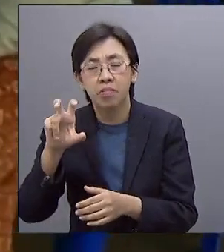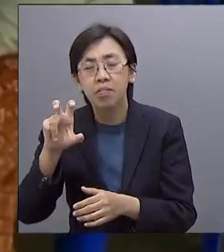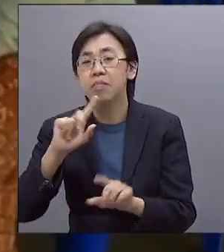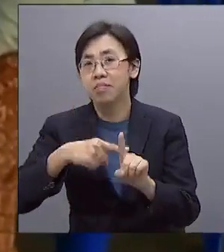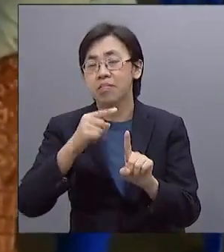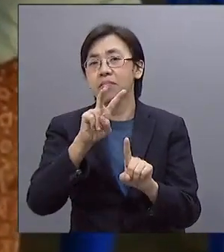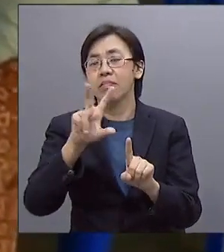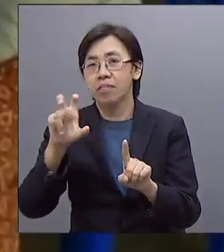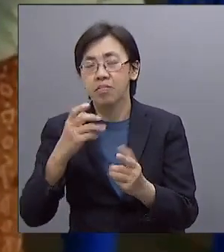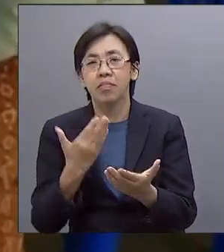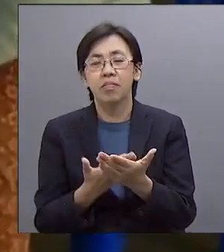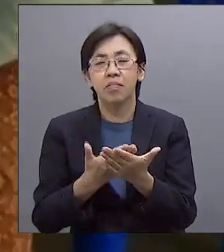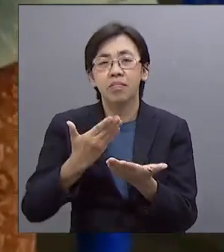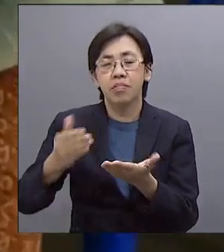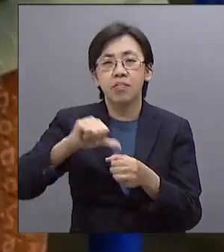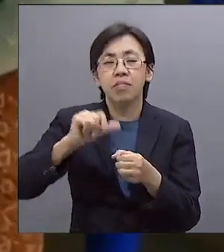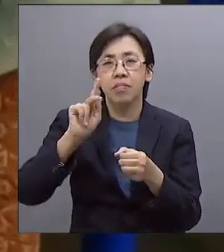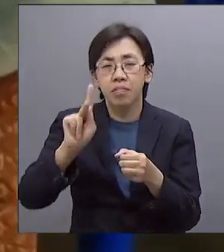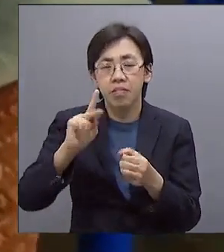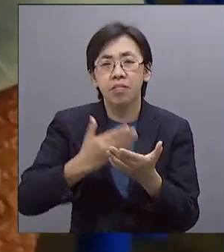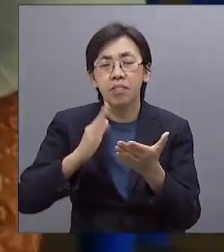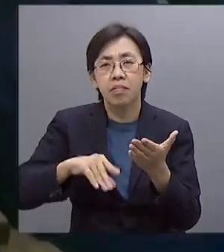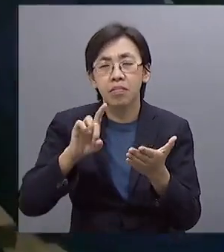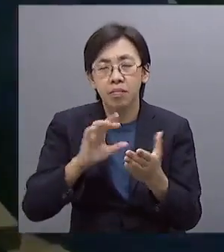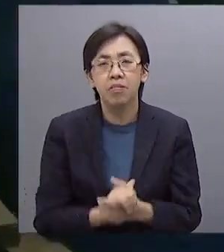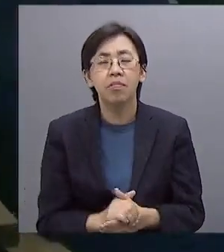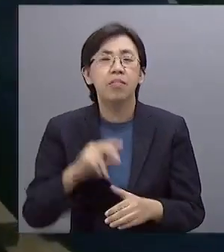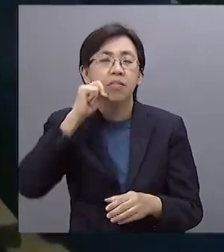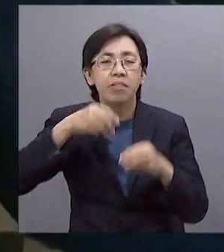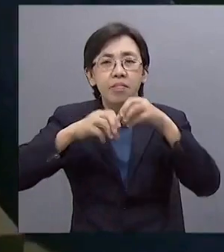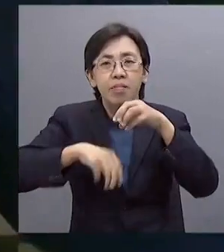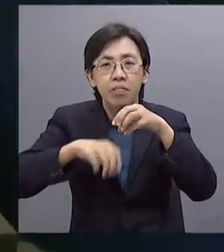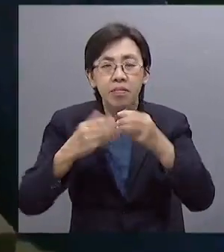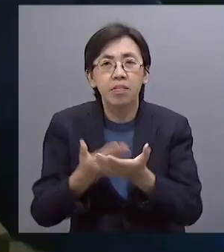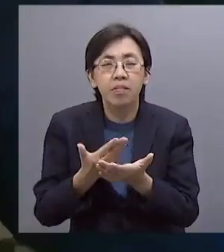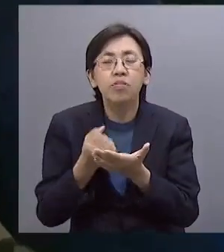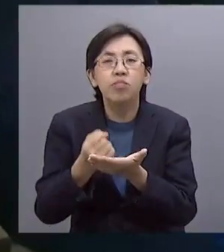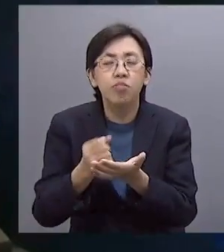รับส่วนลดซื้อแก๊สหุงต้ม100 บาทค่าชดเชยค่าน้ำประปาสูงสุด100 บาทต่อครอบครัวค่ะ